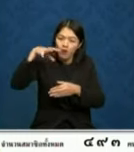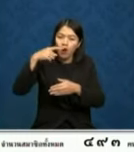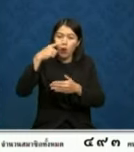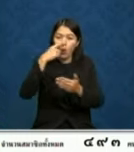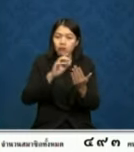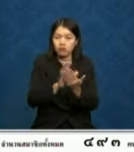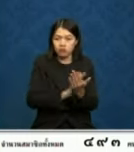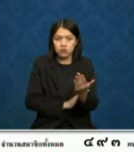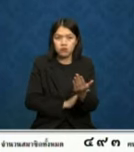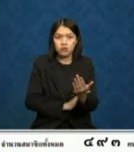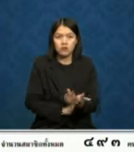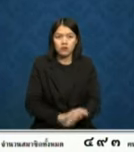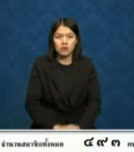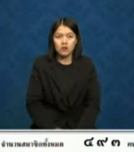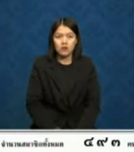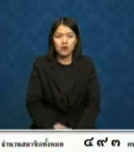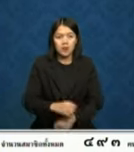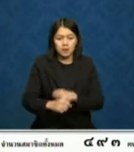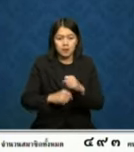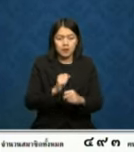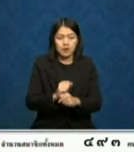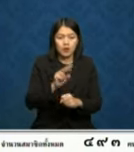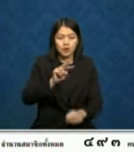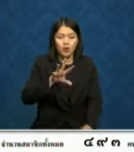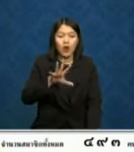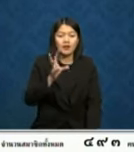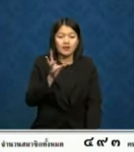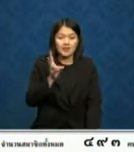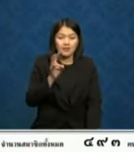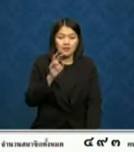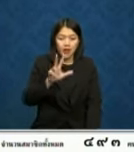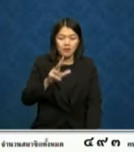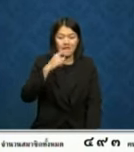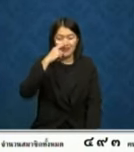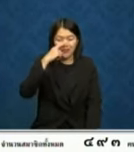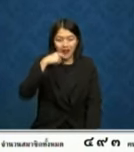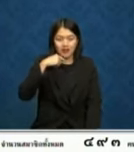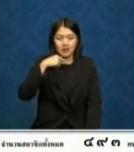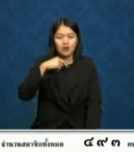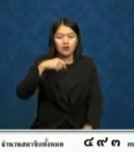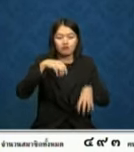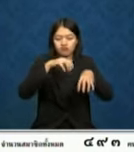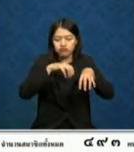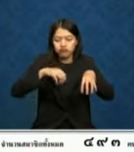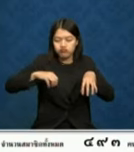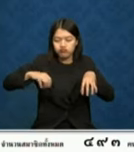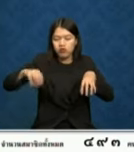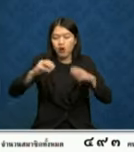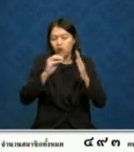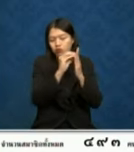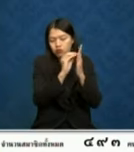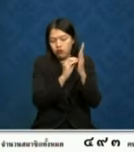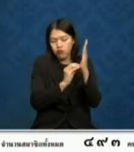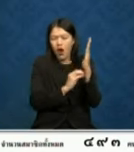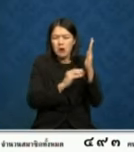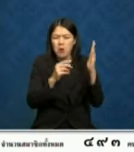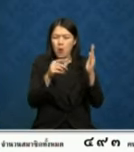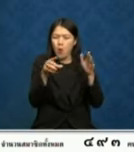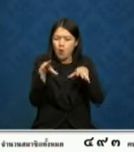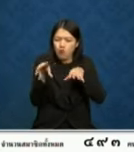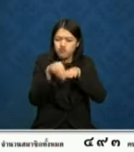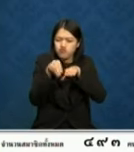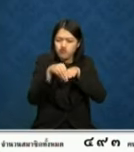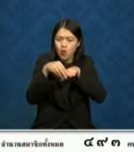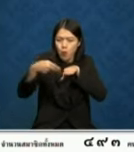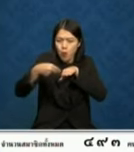ประเทศที่ระบุไว้ว่าในปี2573ไทยควรมีสถานีอัดประจุไฟฟ้าแบบฟ้าชาร์จในพื้นที่